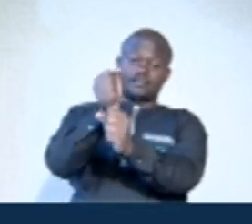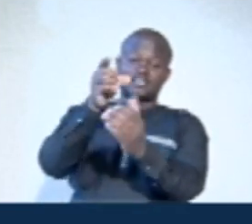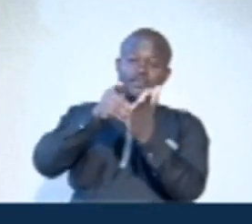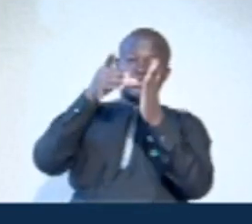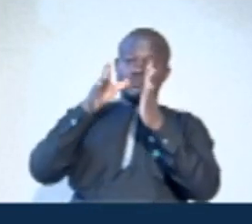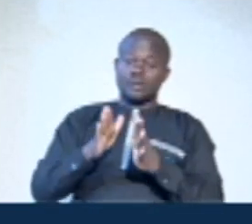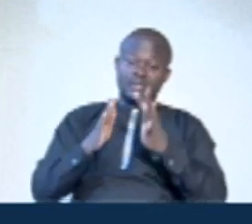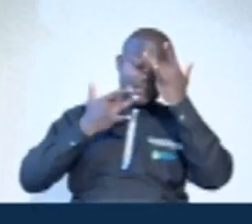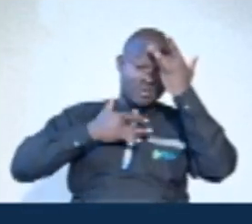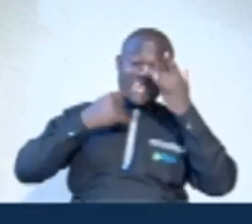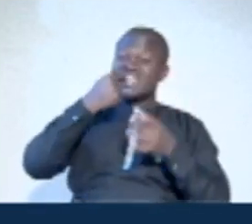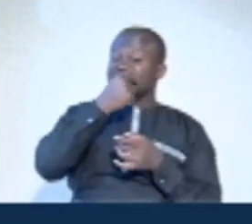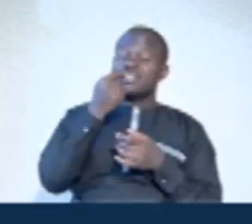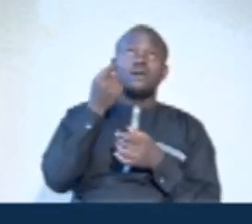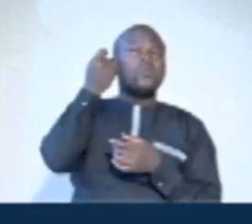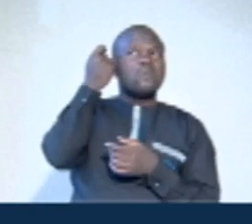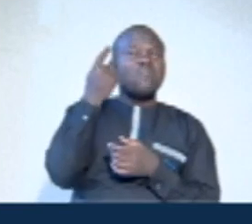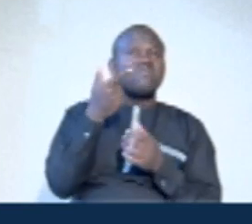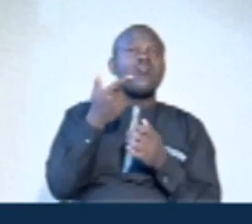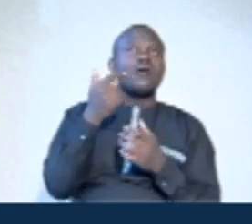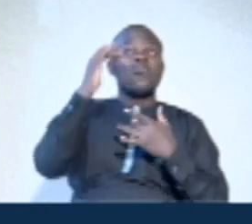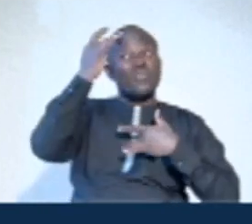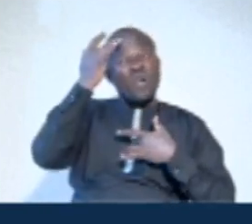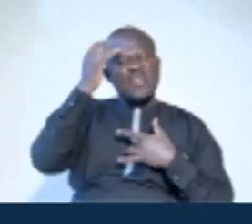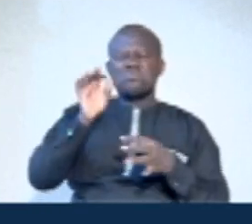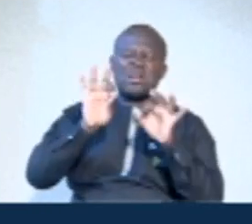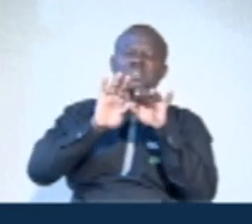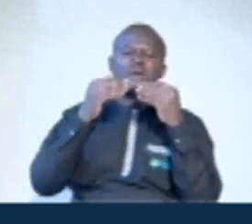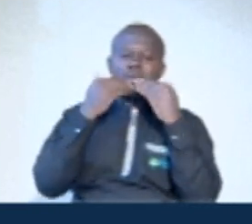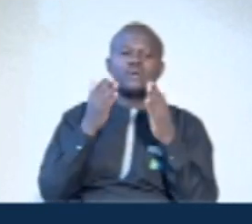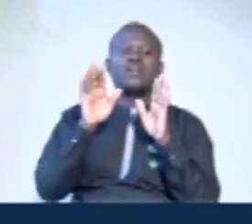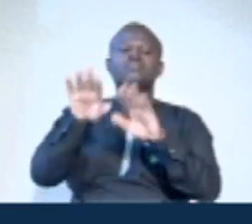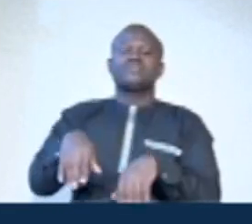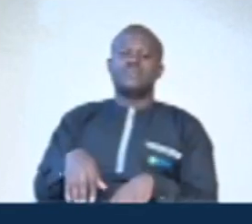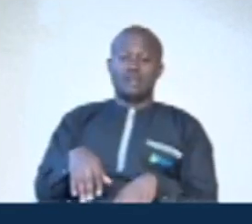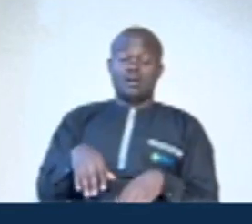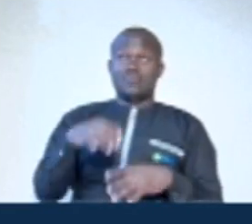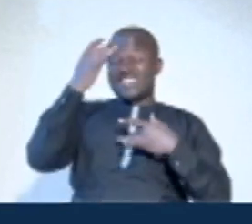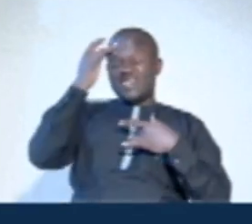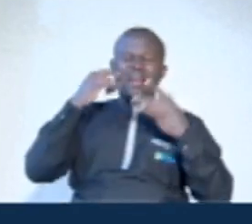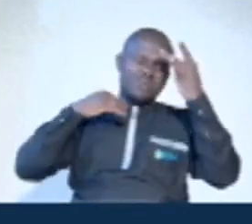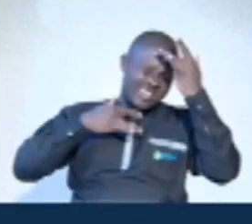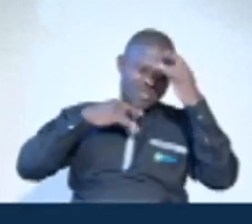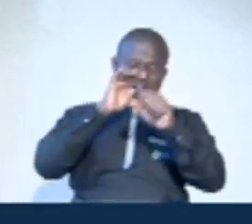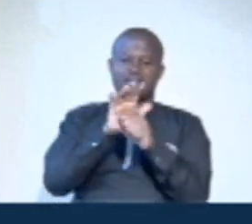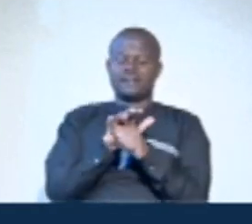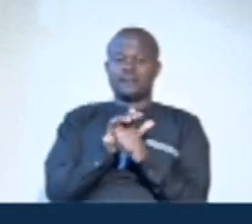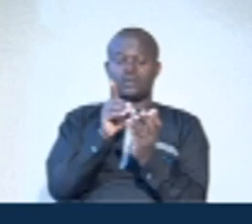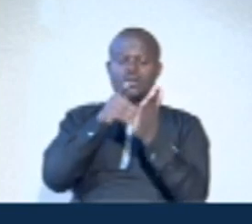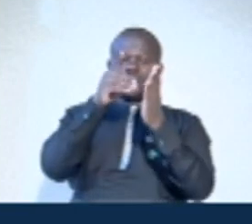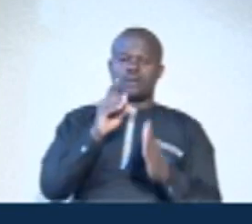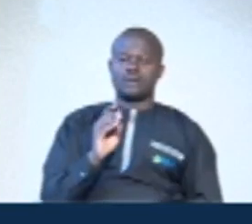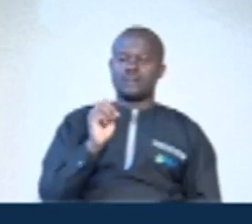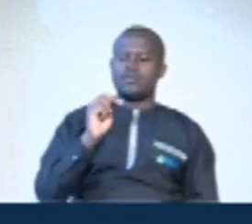kanwa rugaragaza ko hari abumva ibimenyetso by'izi ndwara ntibabiye agaciro, ahubwo bakivuza ari uko barembye cyane. Dr.